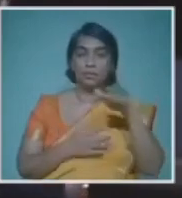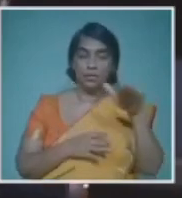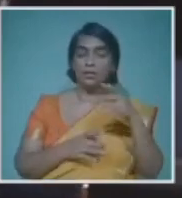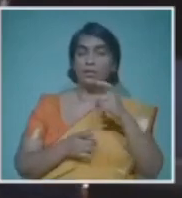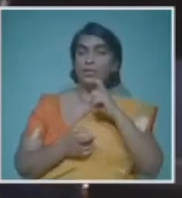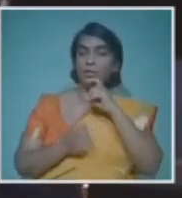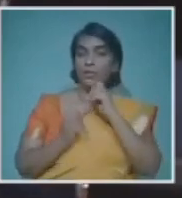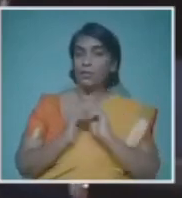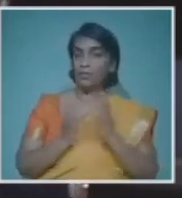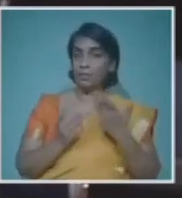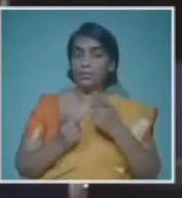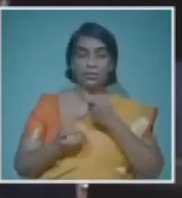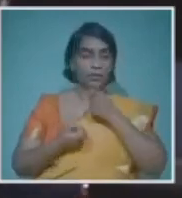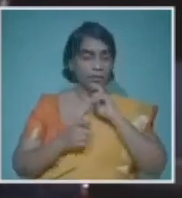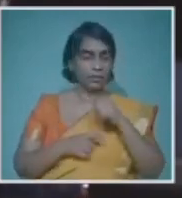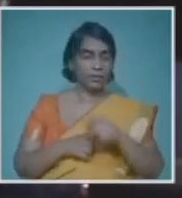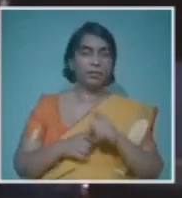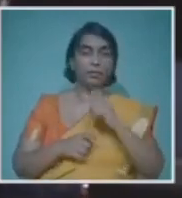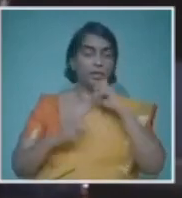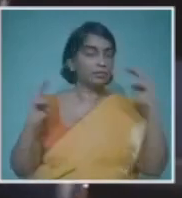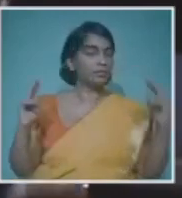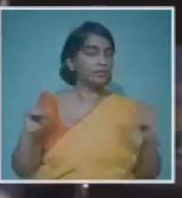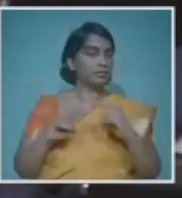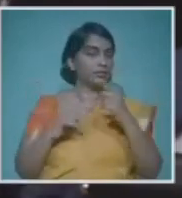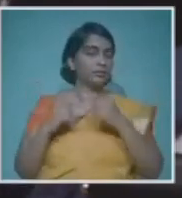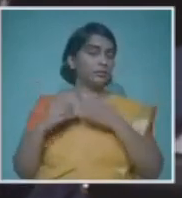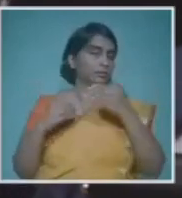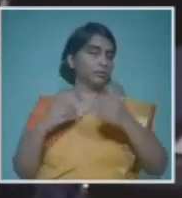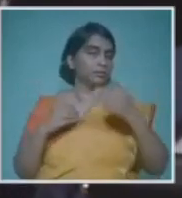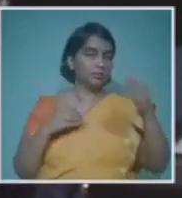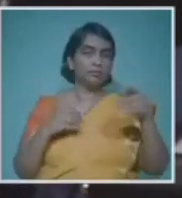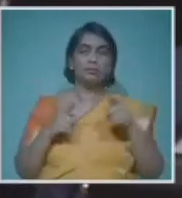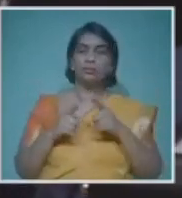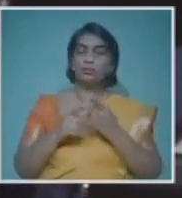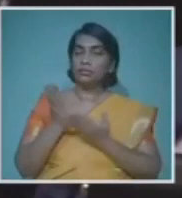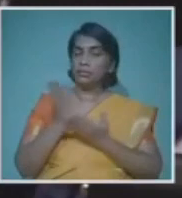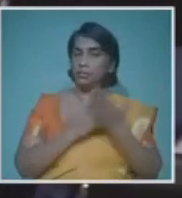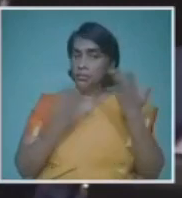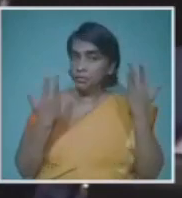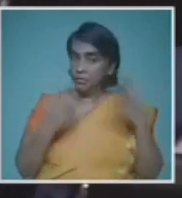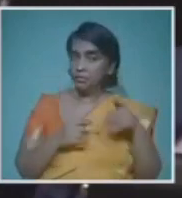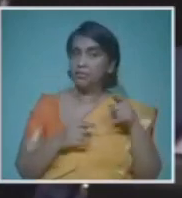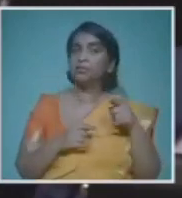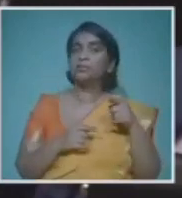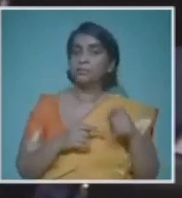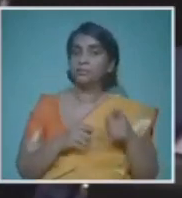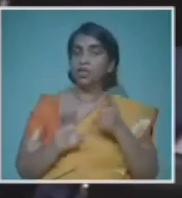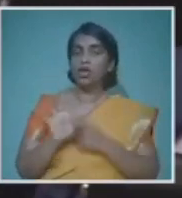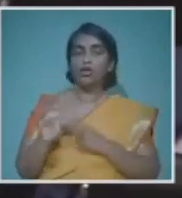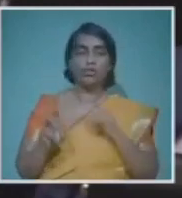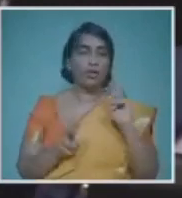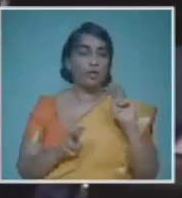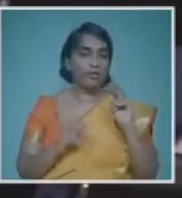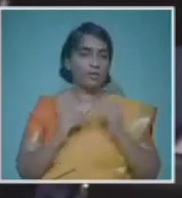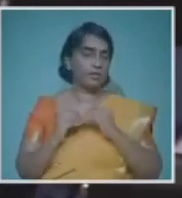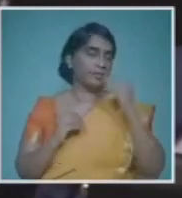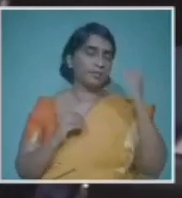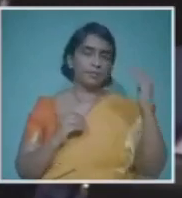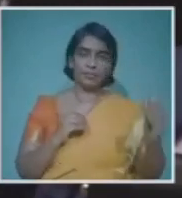ආරම්භ කරන නඩුවක් ශ්‍රේෂ්ඨාධිකරණය දක්වා අභියාචනයක් කරලා අවසන් වෙනවා නම් ඒකට අවුරුදු 20ක කාලයක් ගත